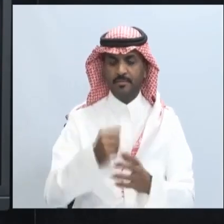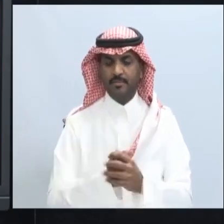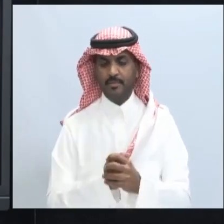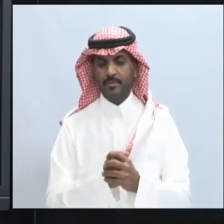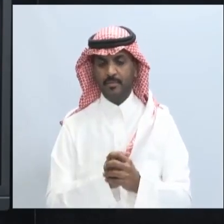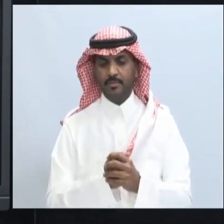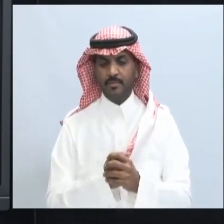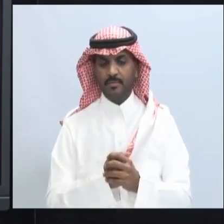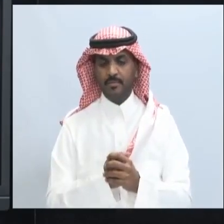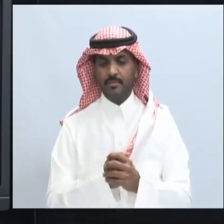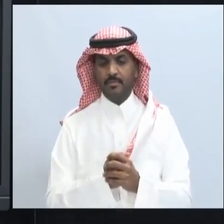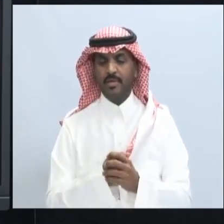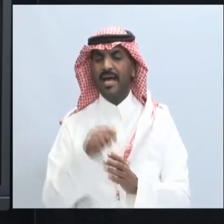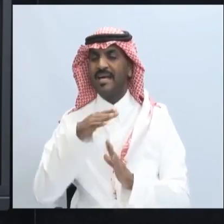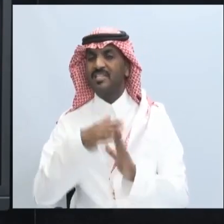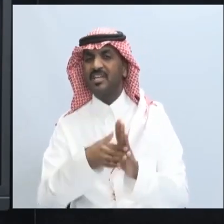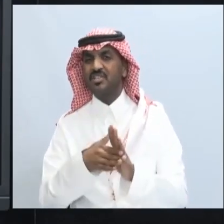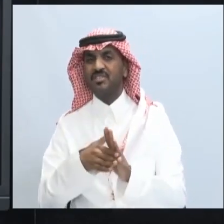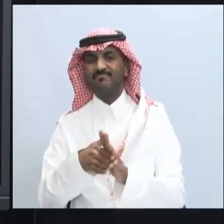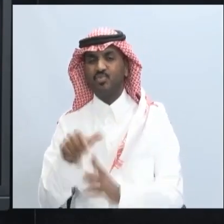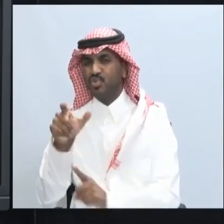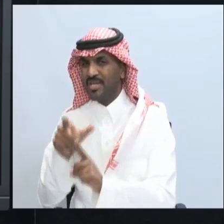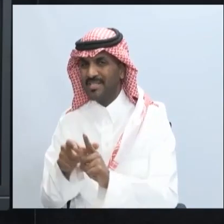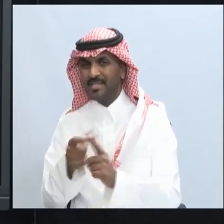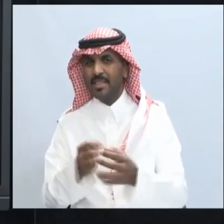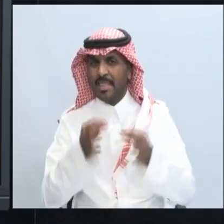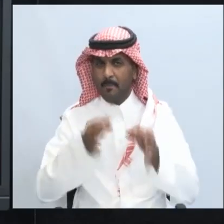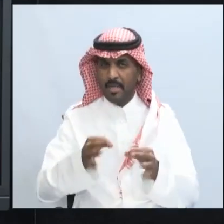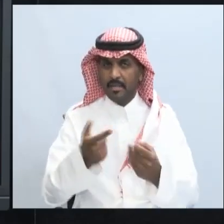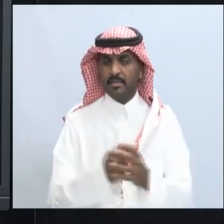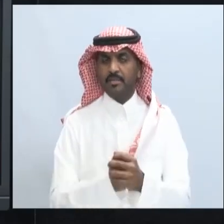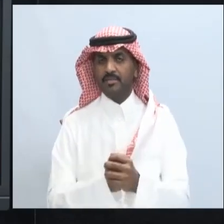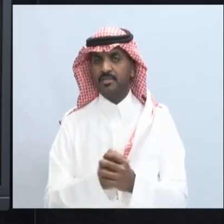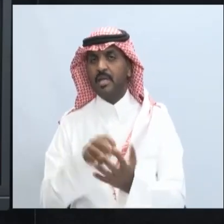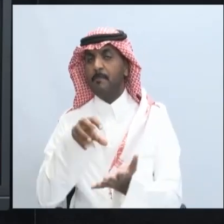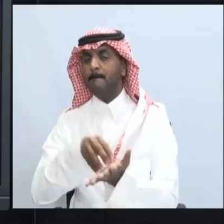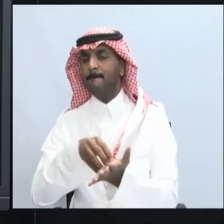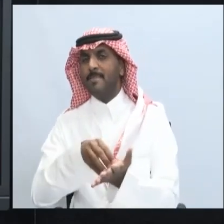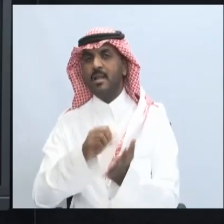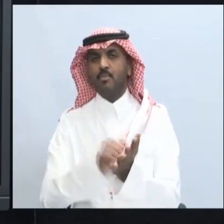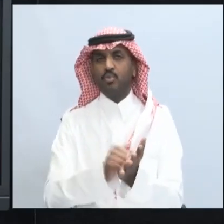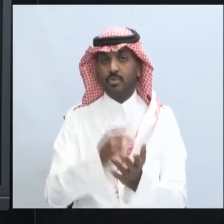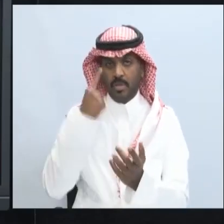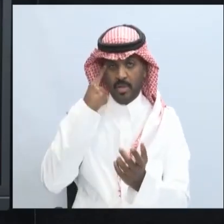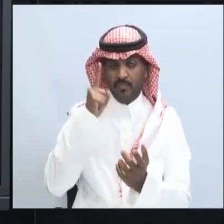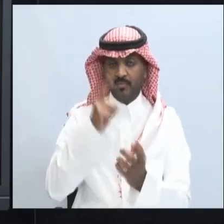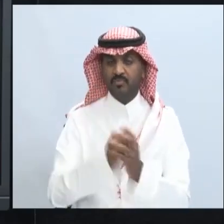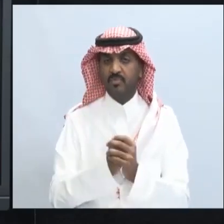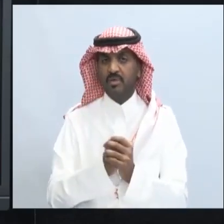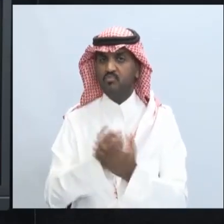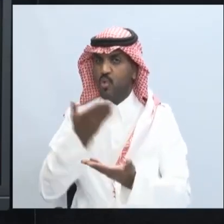فائده خصائص من خصائص الشخص الطبيعي جانب الموطن فائدته اننا نستطيع ان